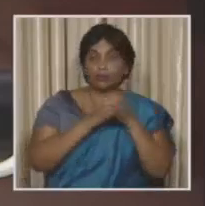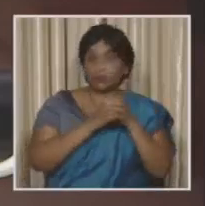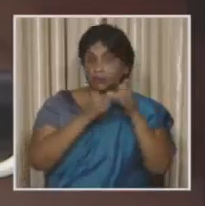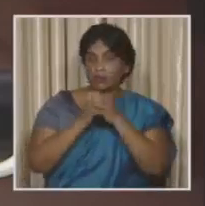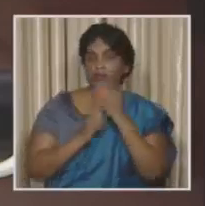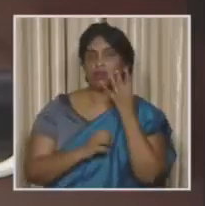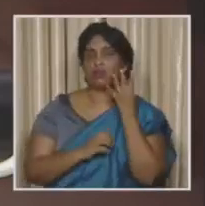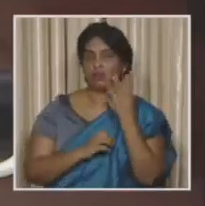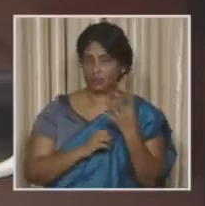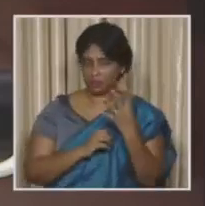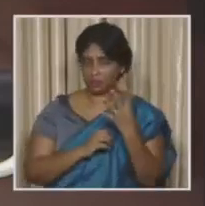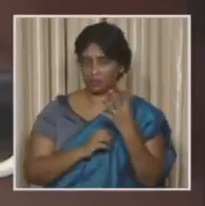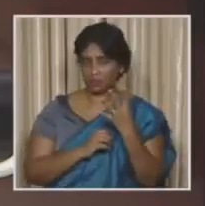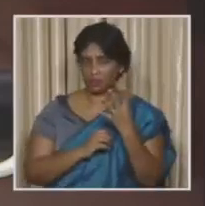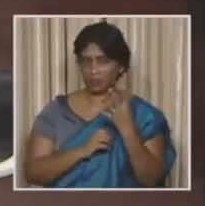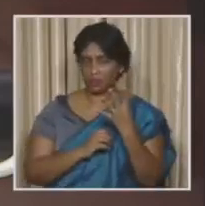විසින්